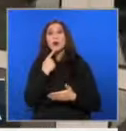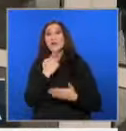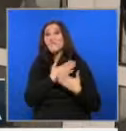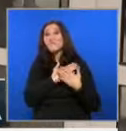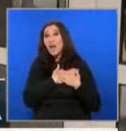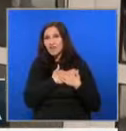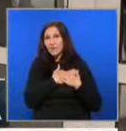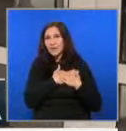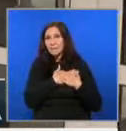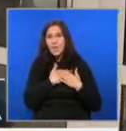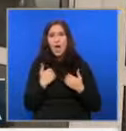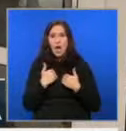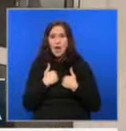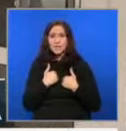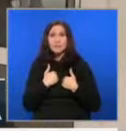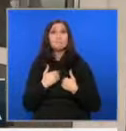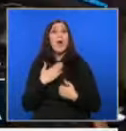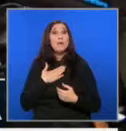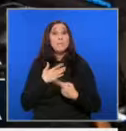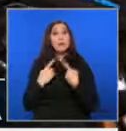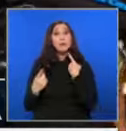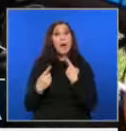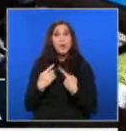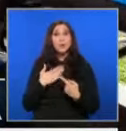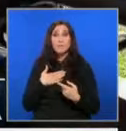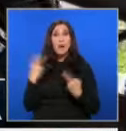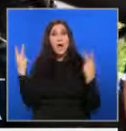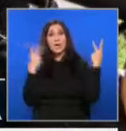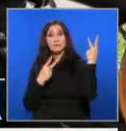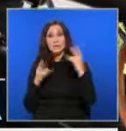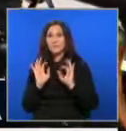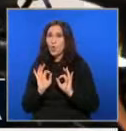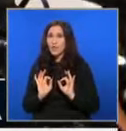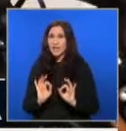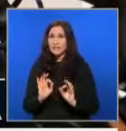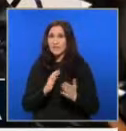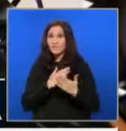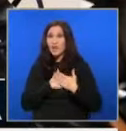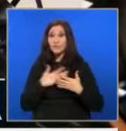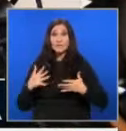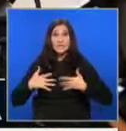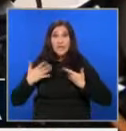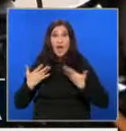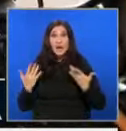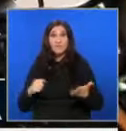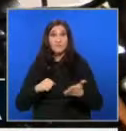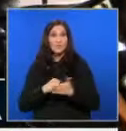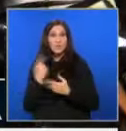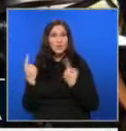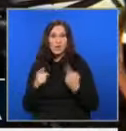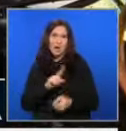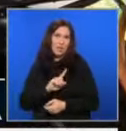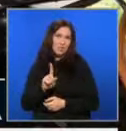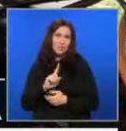феновете. Аз съм за да има диалог, да има разбирателство и наистина феновете да се радват на футболната игра, а